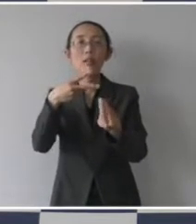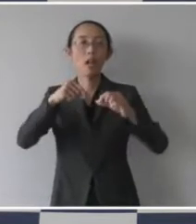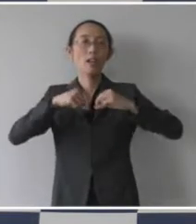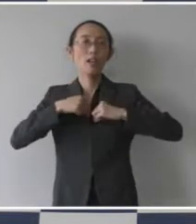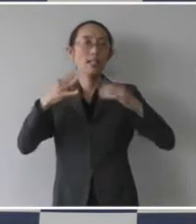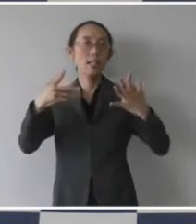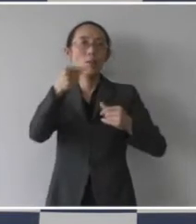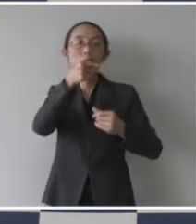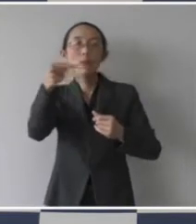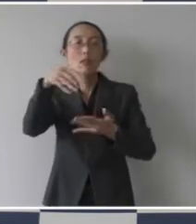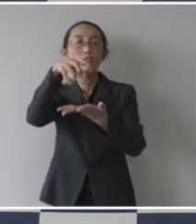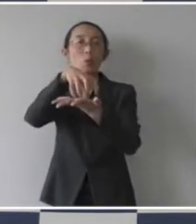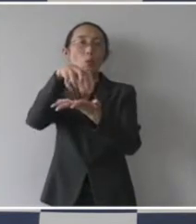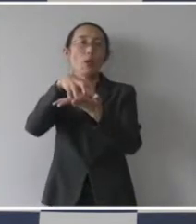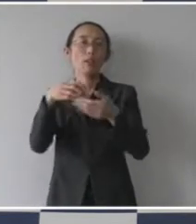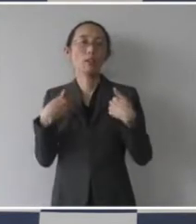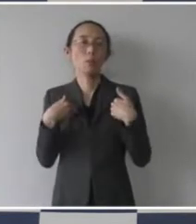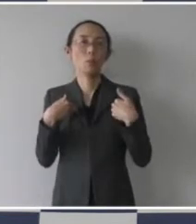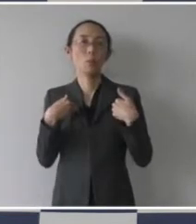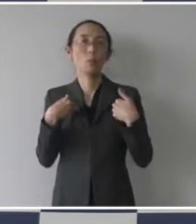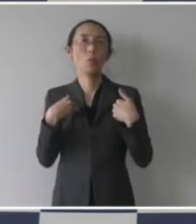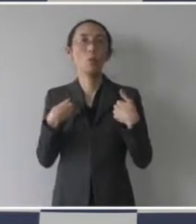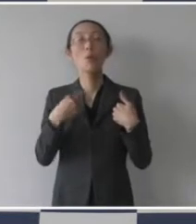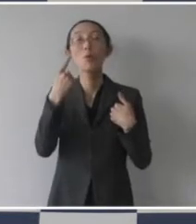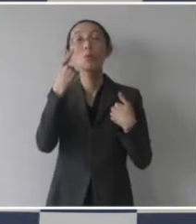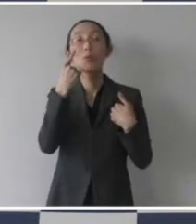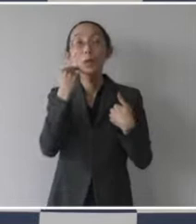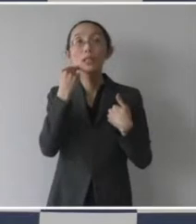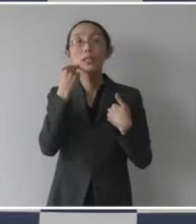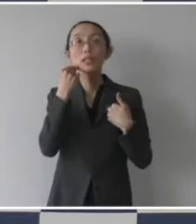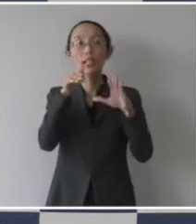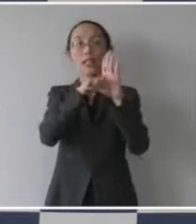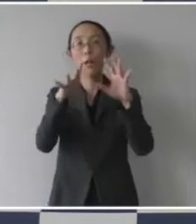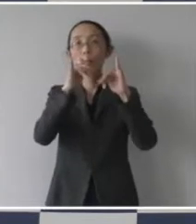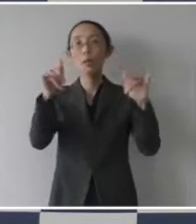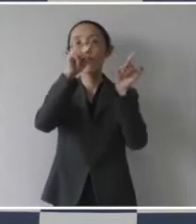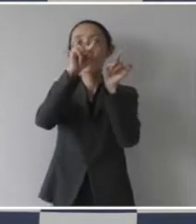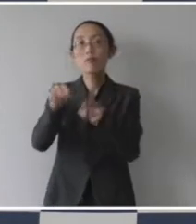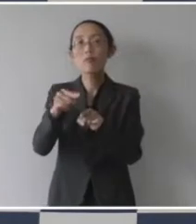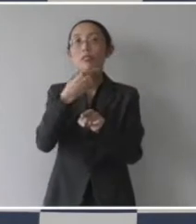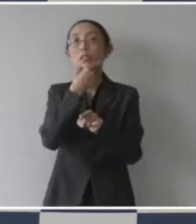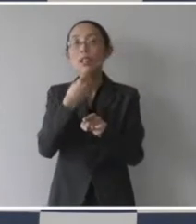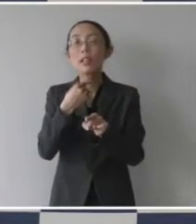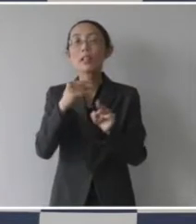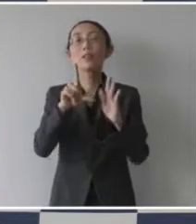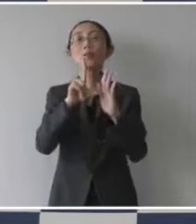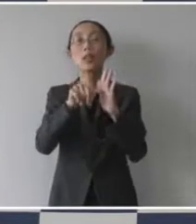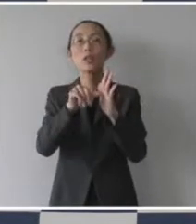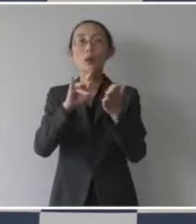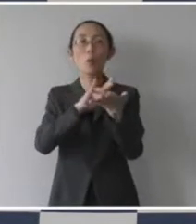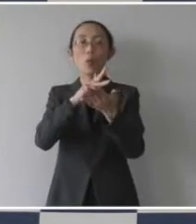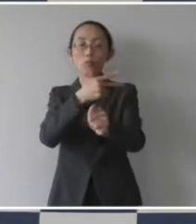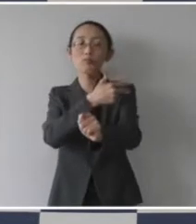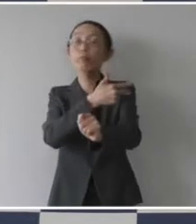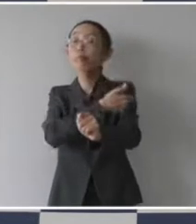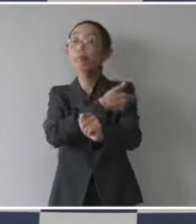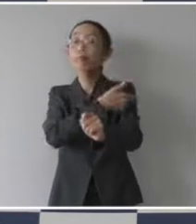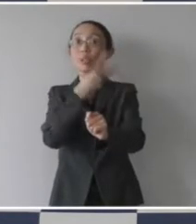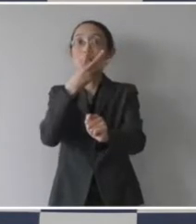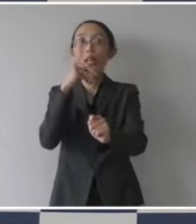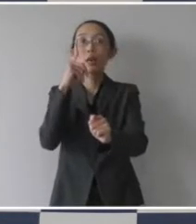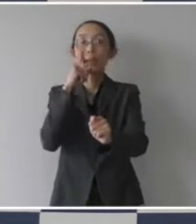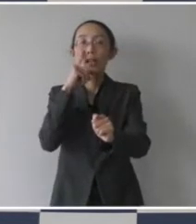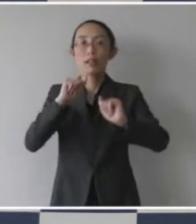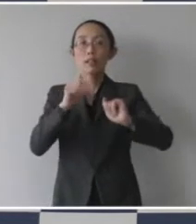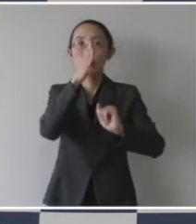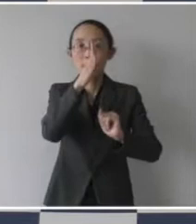ますので、希望される市民の皆さんはワクチン接種をしていただくということだろうと思いますし、事